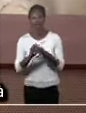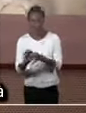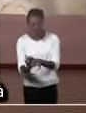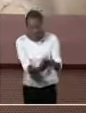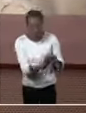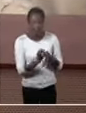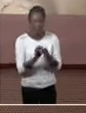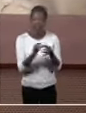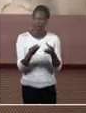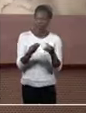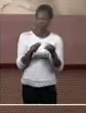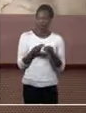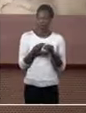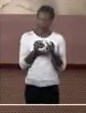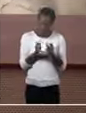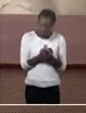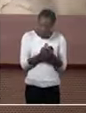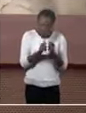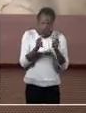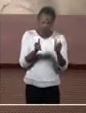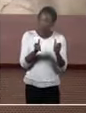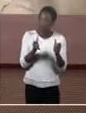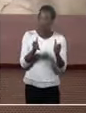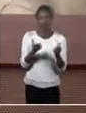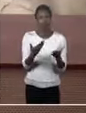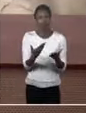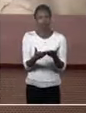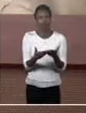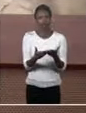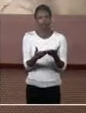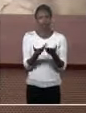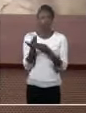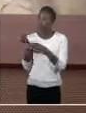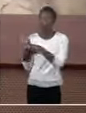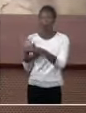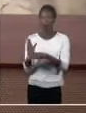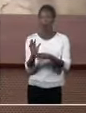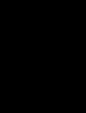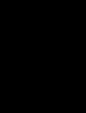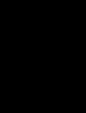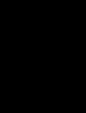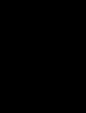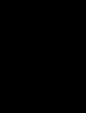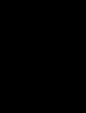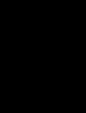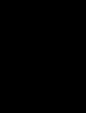je crois, nous sommes nombreux à le penser, représente largement l'écologie de demain.